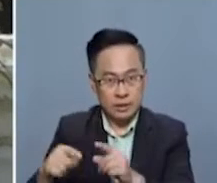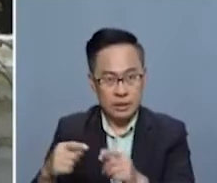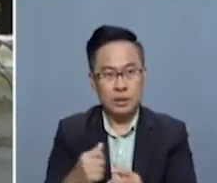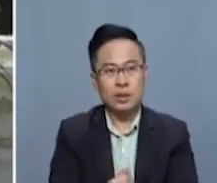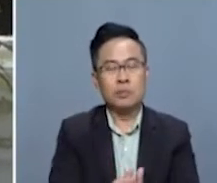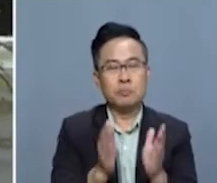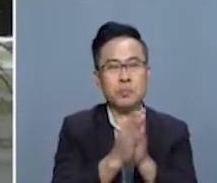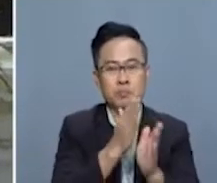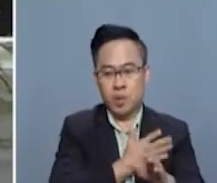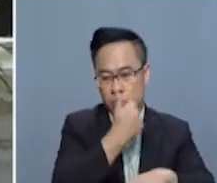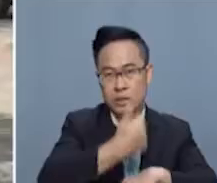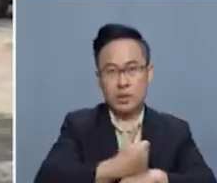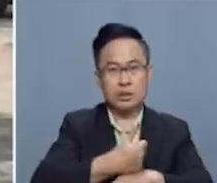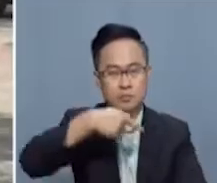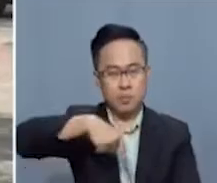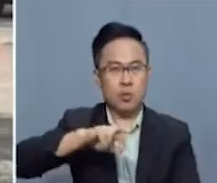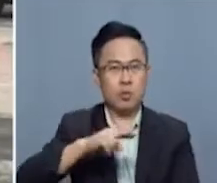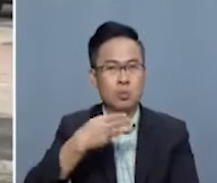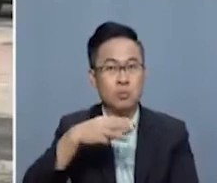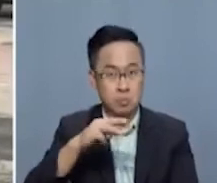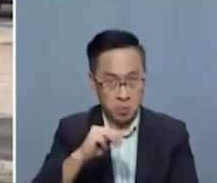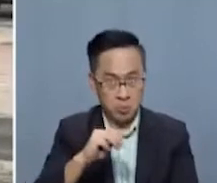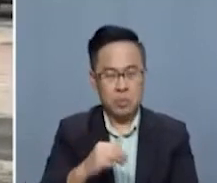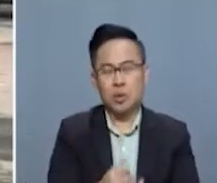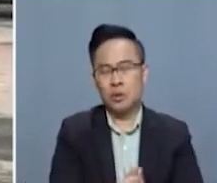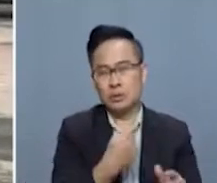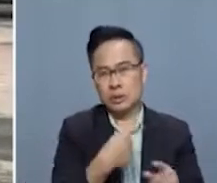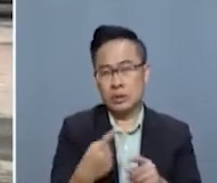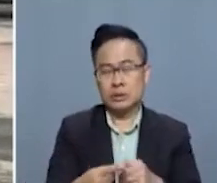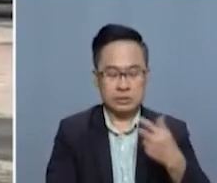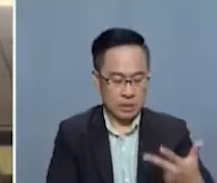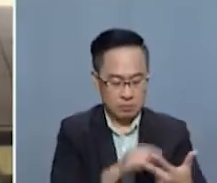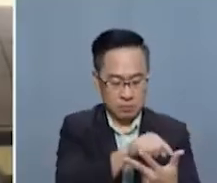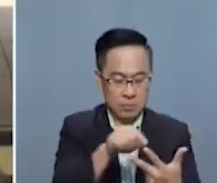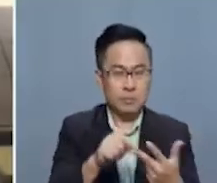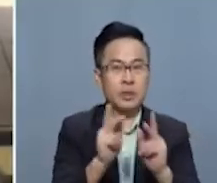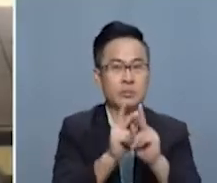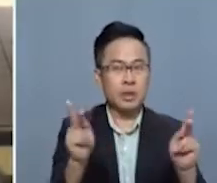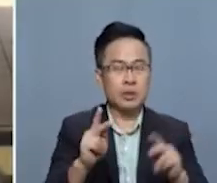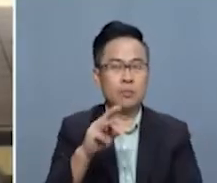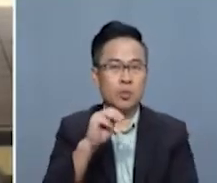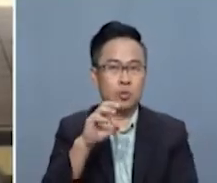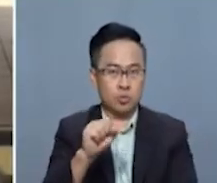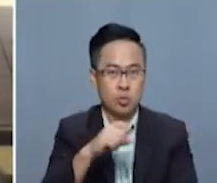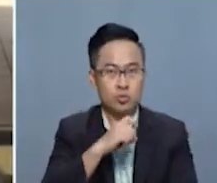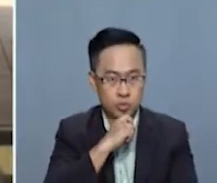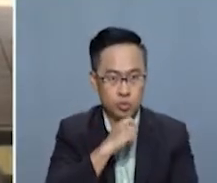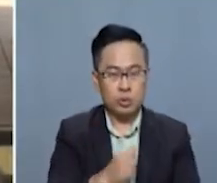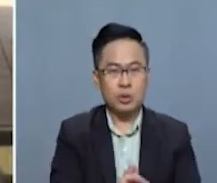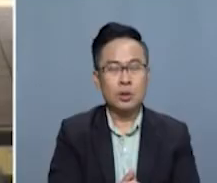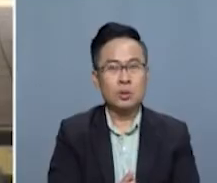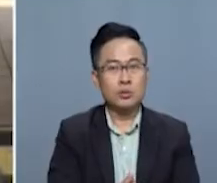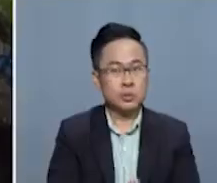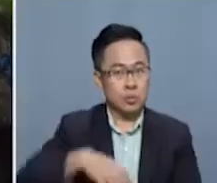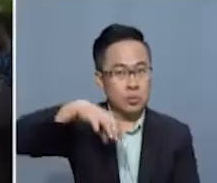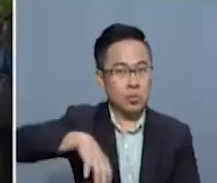ยเป็นพระชั้นผู้ใหญ่ระดับชั้นพรหมหรือว่ารองสมเด็จพระราชาคณะและยังดำรงตำแหน่งอยู่ในกรรมการมหาเถรสมาคมซึ่งถือเป็น